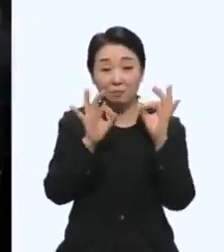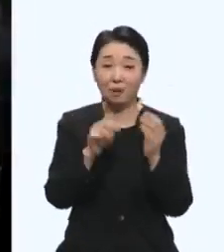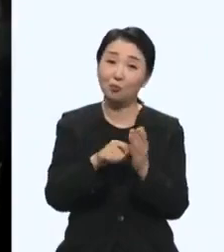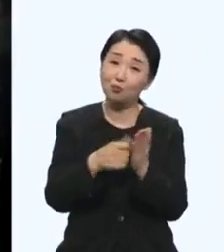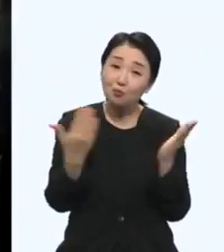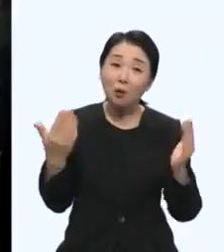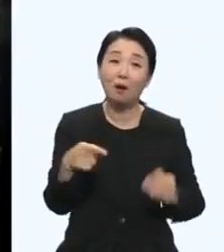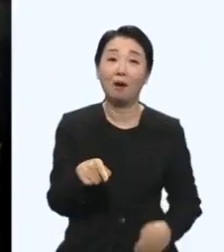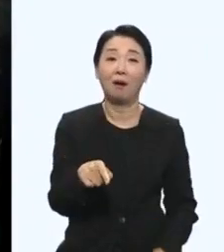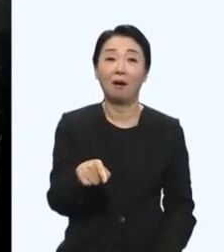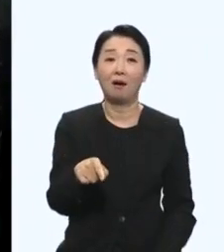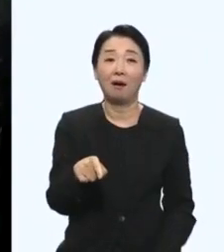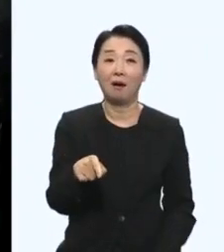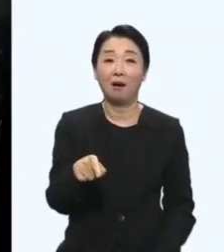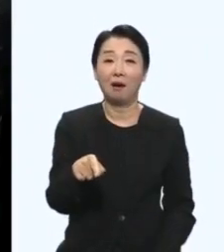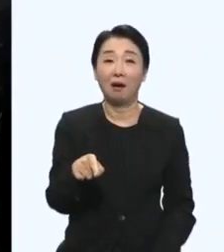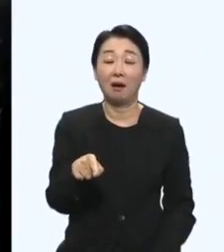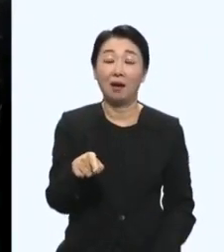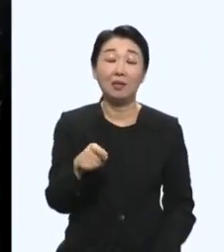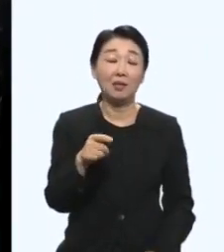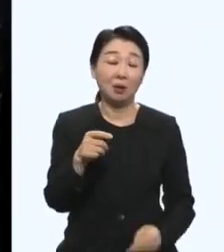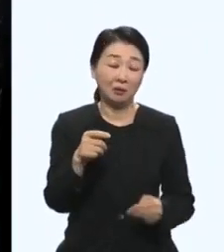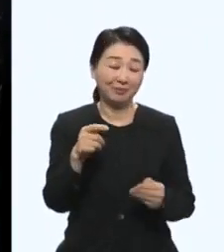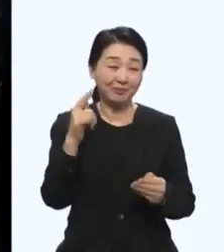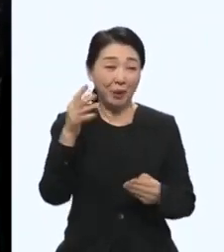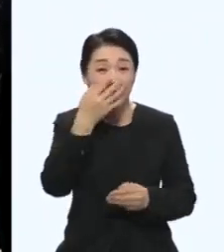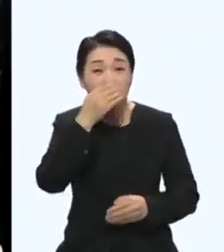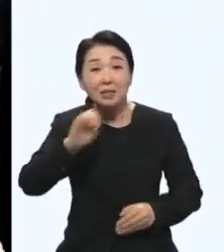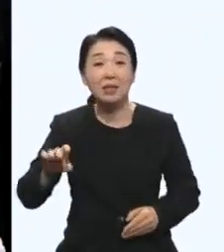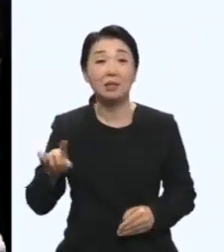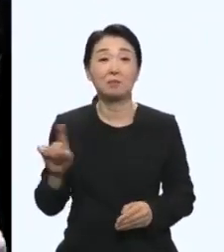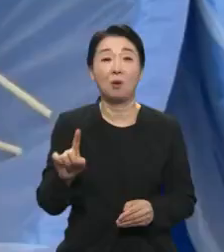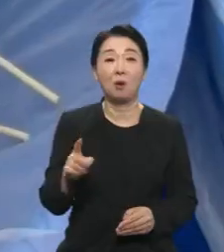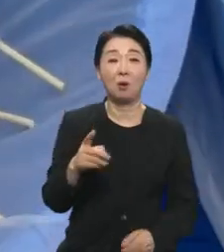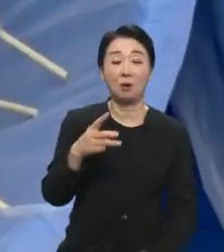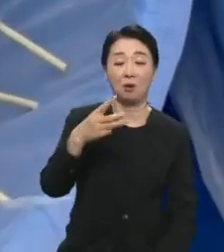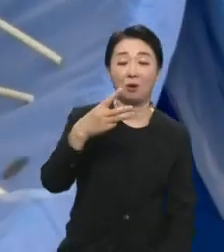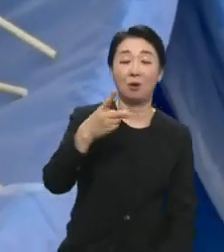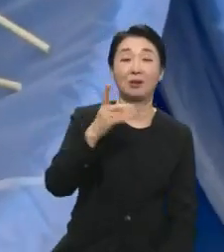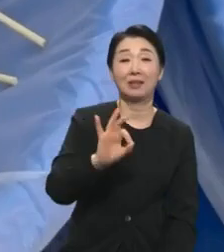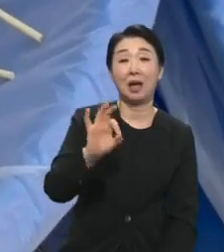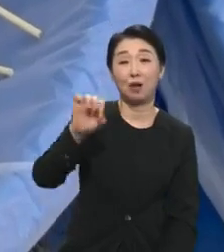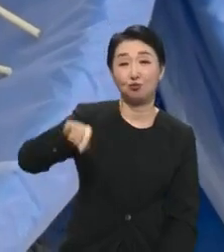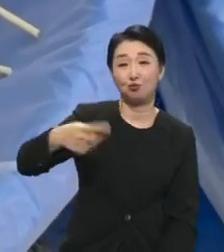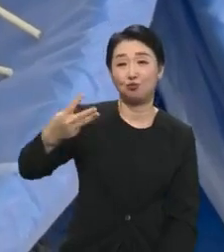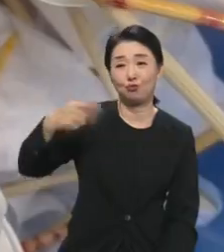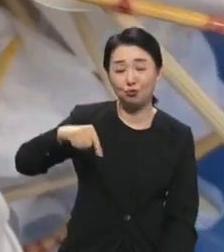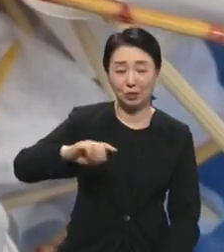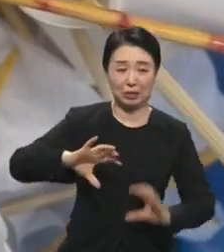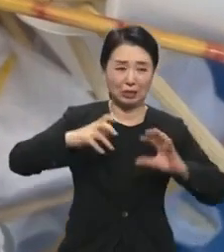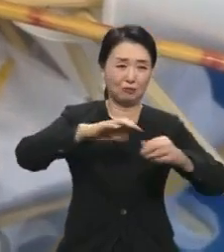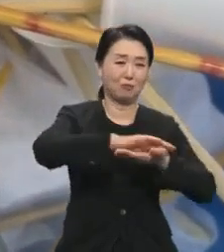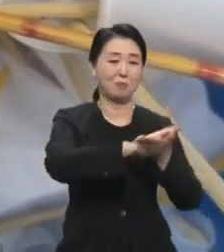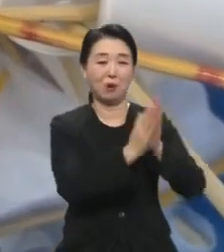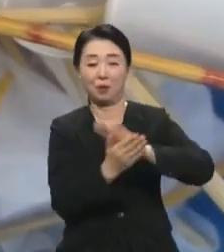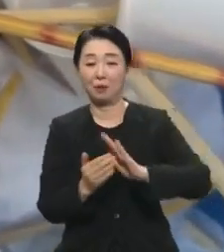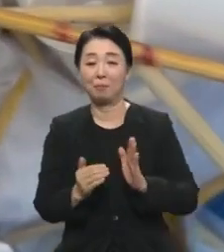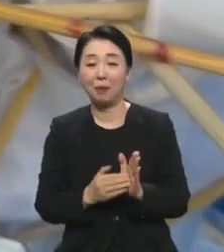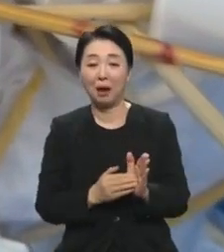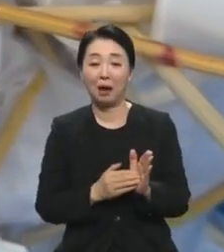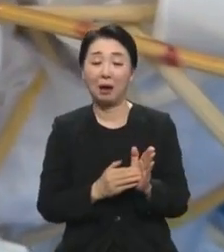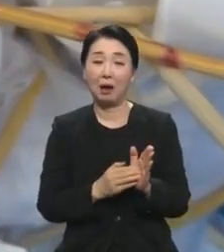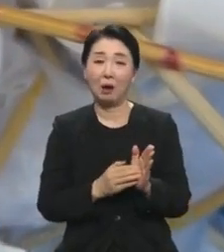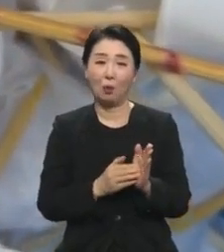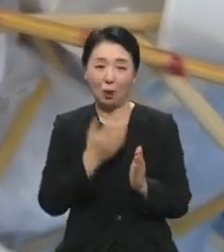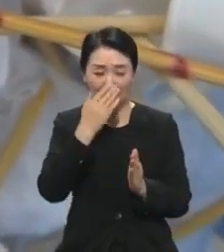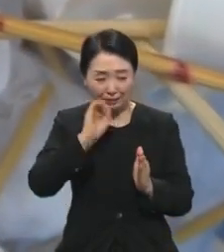탕후루 쓰레기 사진의 한 누리꾼이 지구는 탕후루가 지배한 행성입니까? 라는 댓글 달아서 화제가 됐었거든요. 네. 이 탕후루 쓰레기 진짜